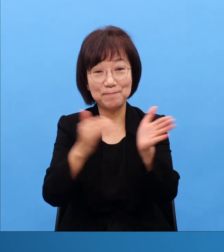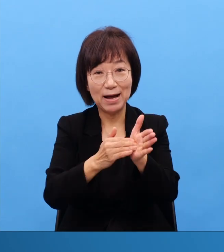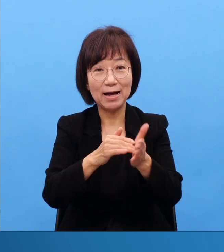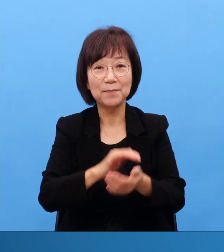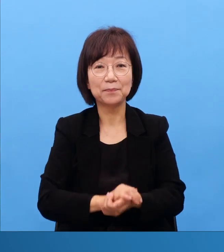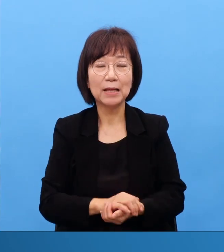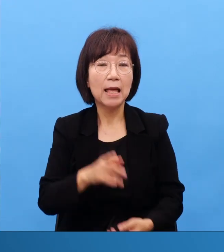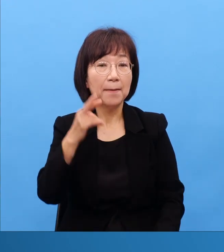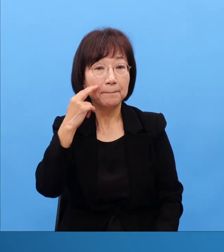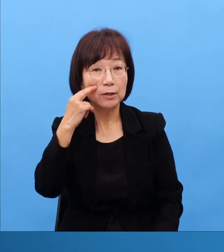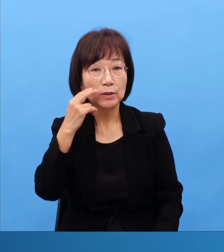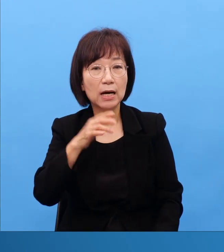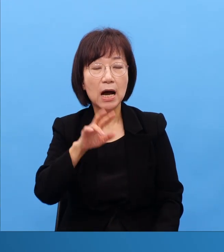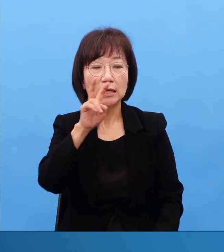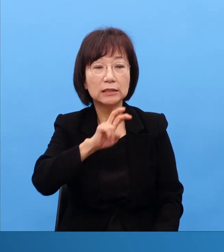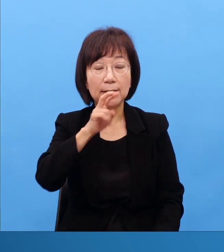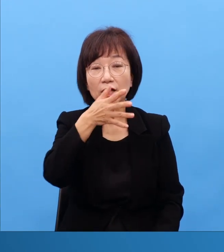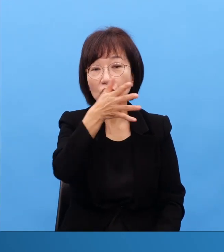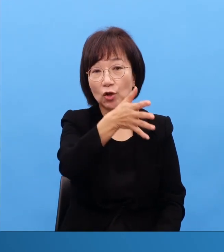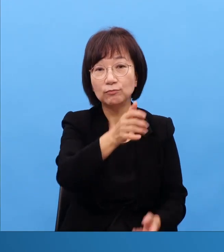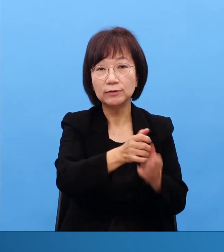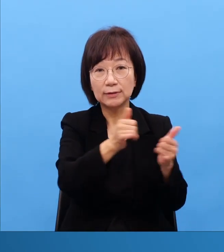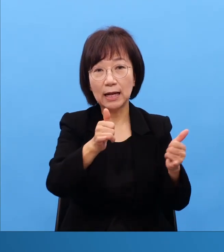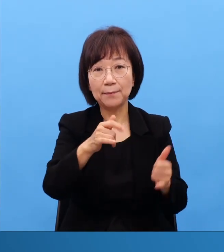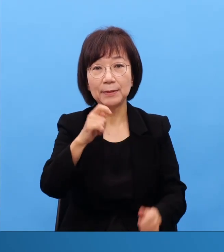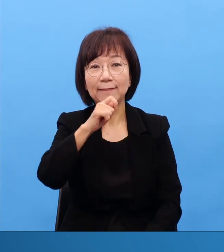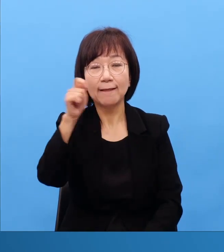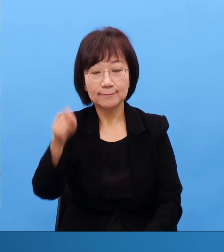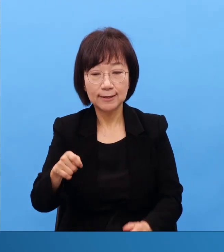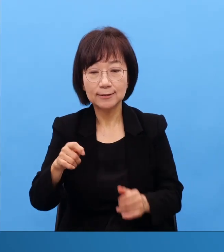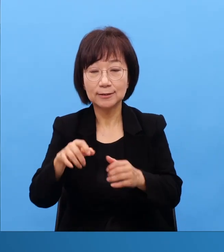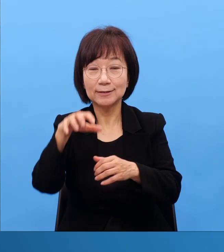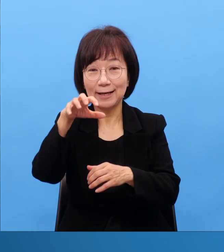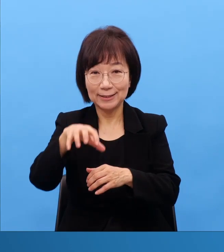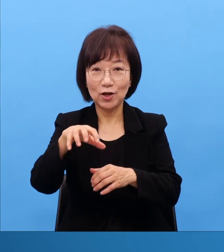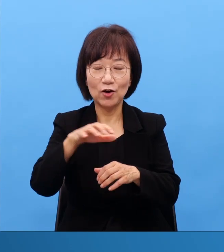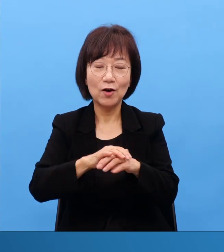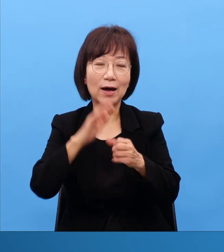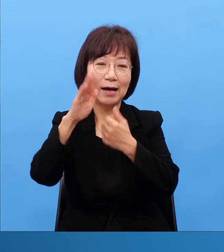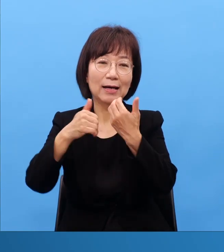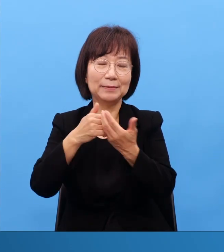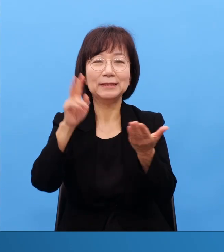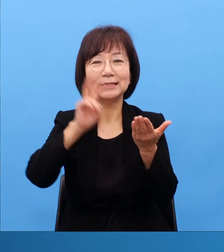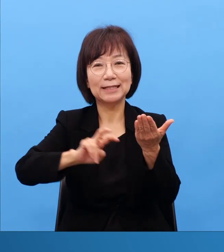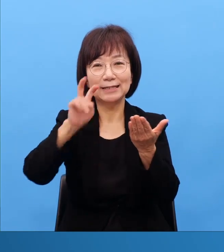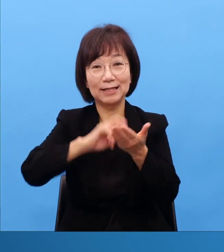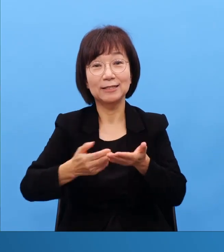음악 전문인 텍사스와 오클라호마 지역이 특송을 준비해 하나님을 찬양했습니다.